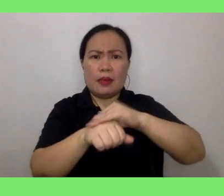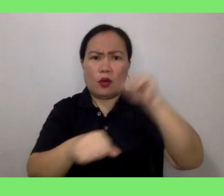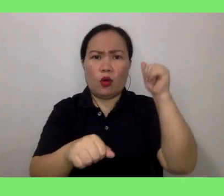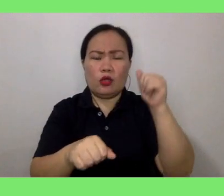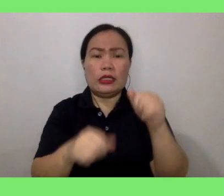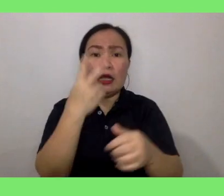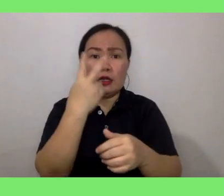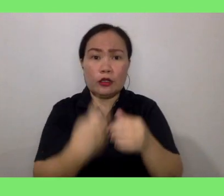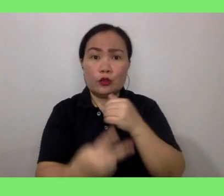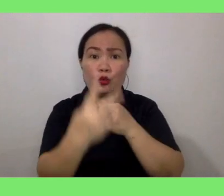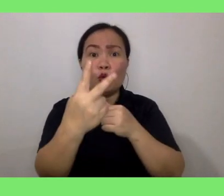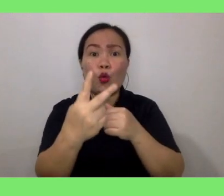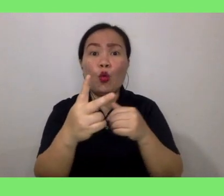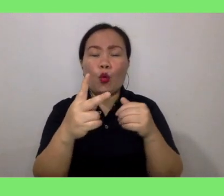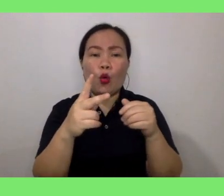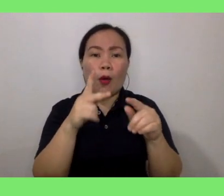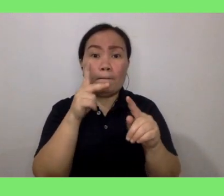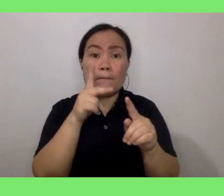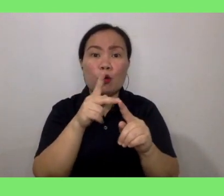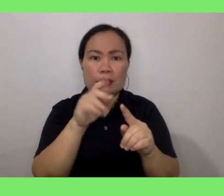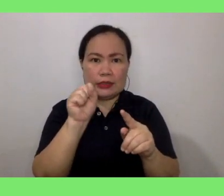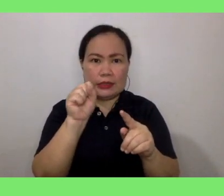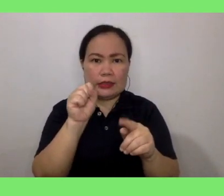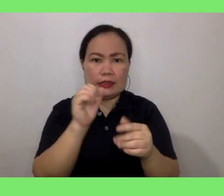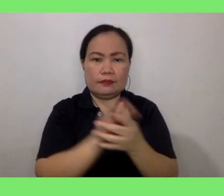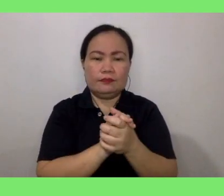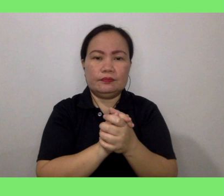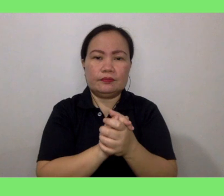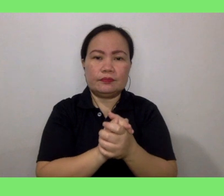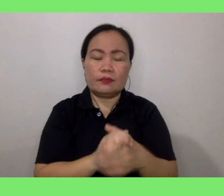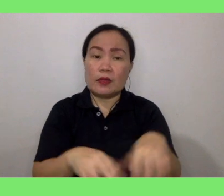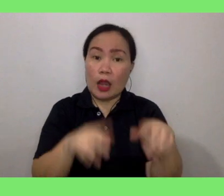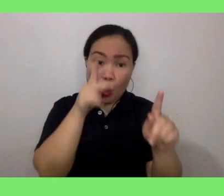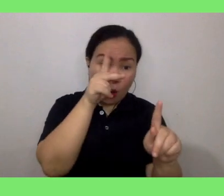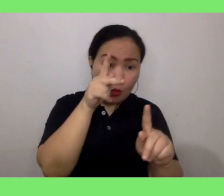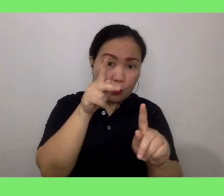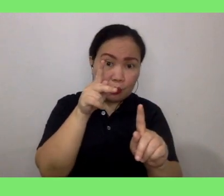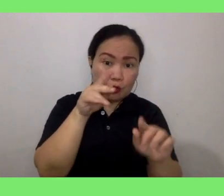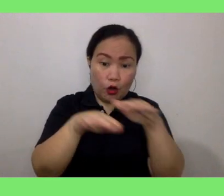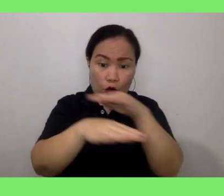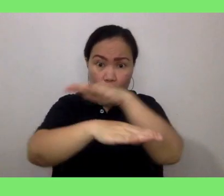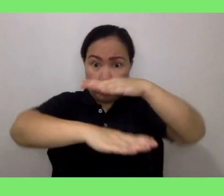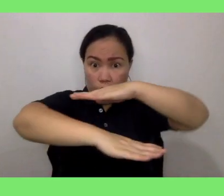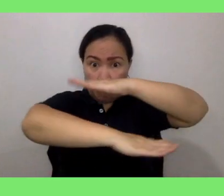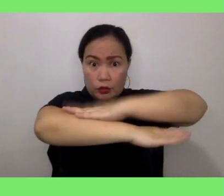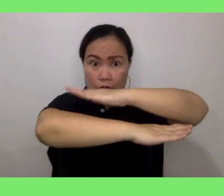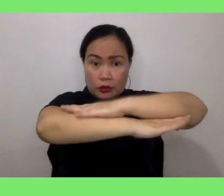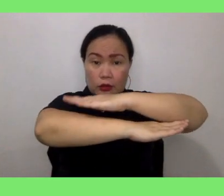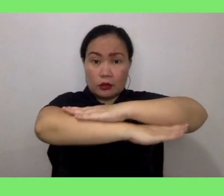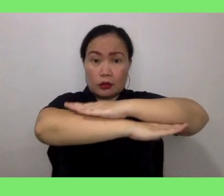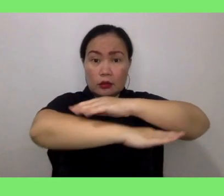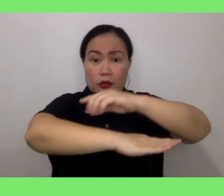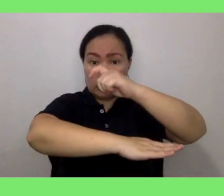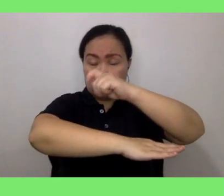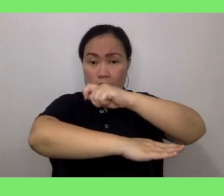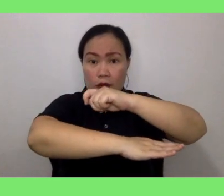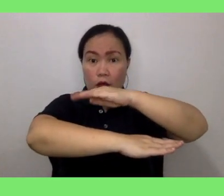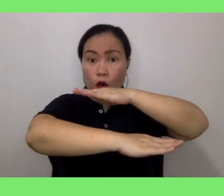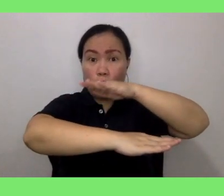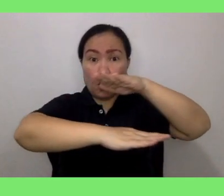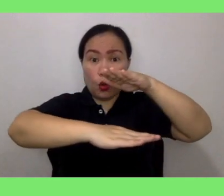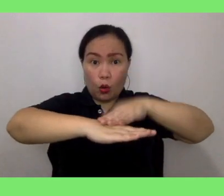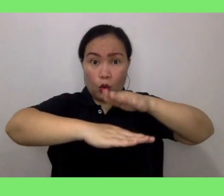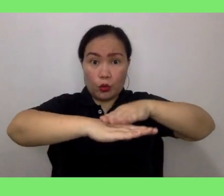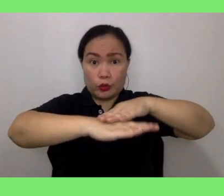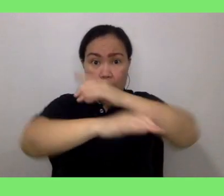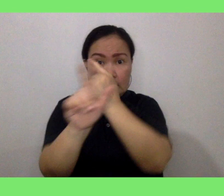tayong any 2 points on a line, so halimbawa ito, I have here point A and point B, pwede natin itong gamitin